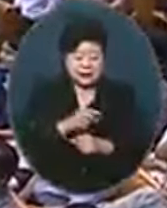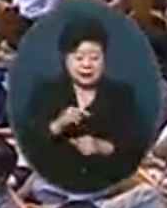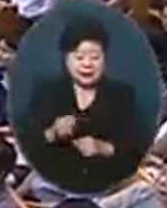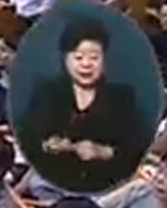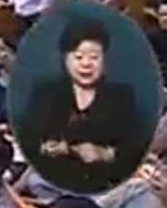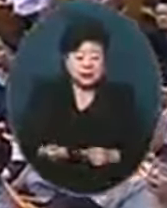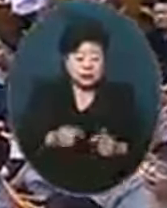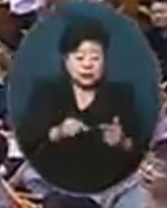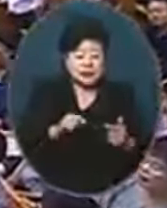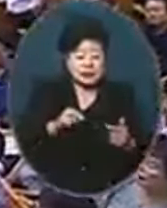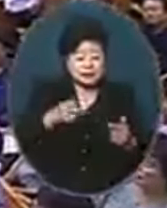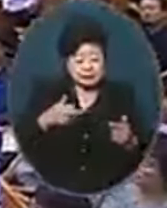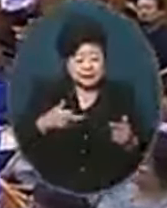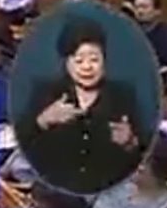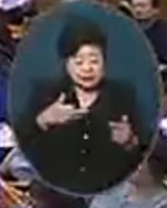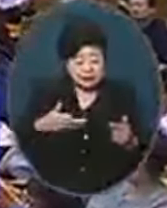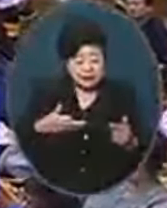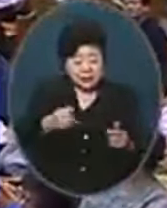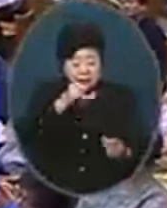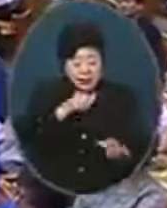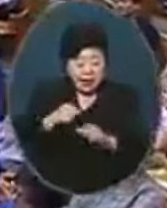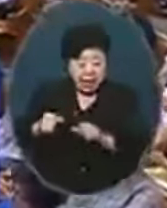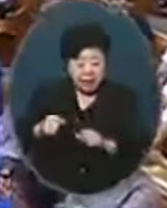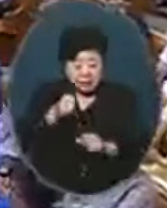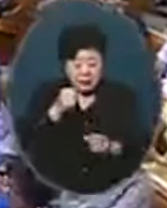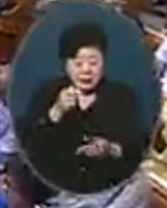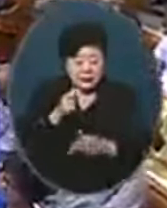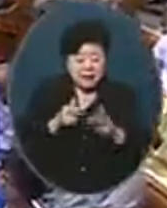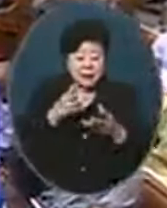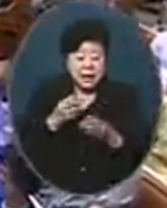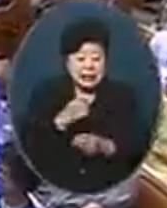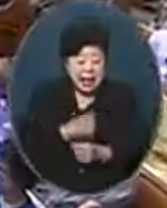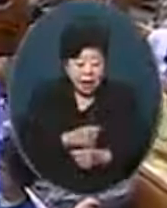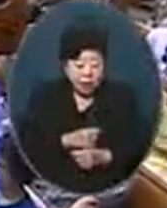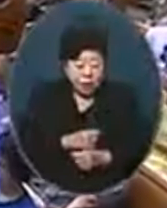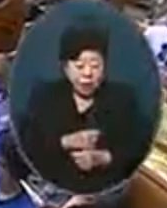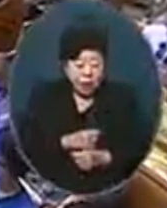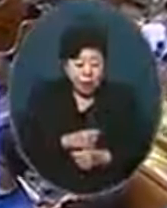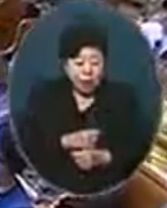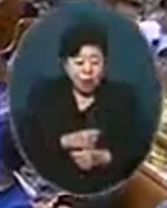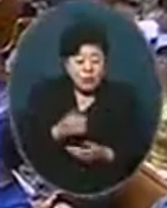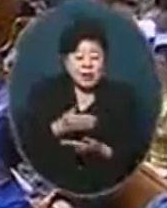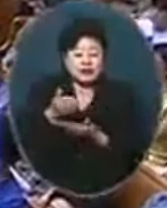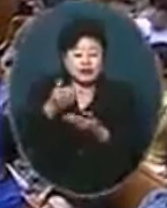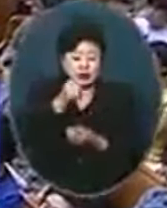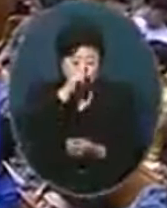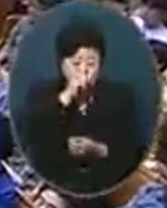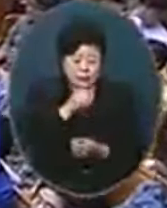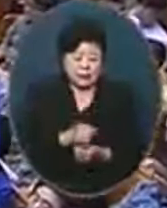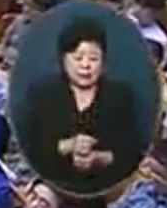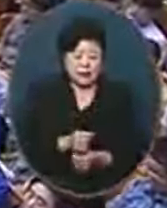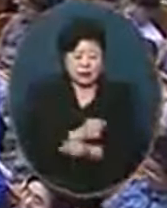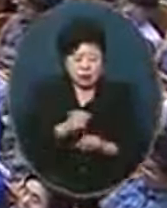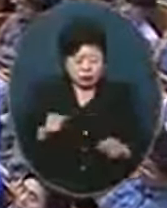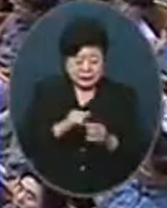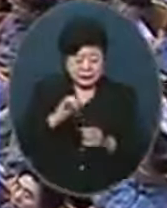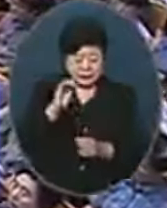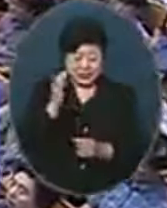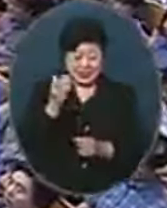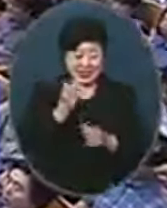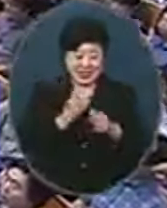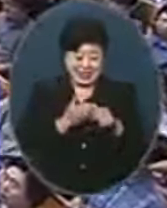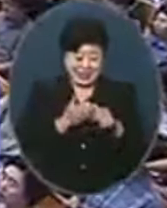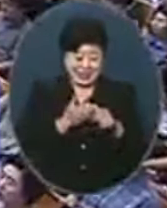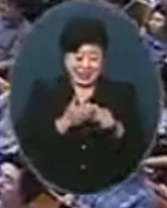디모데전서 6장 18절로 19절에는 선을 행하고 선한 사업을 많이 하여 나누어 주기를 좋아하며 너그러운 자가 되게